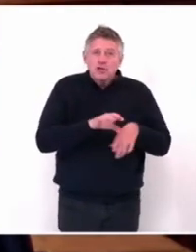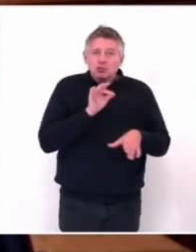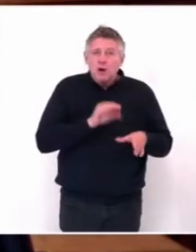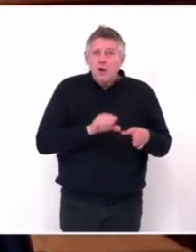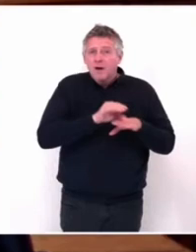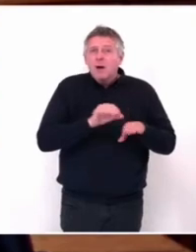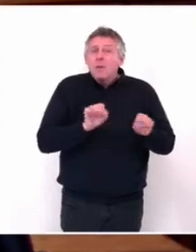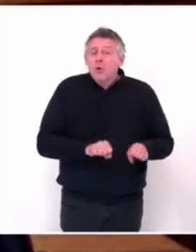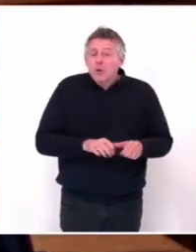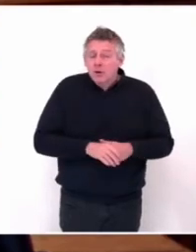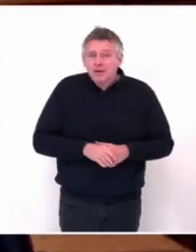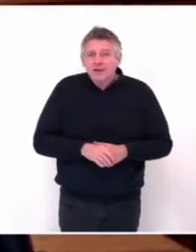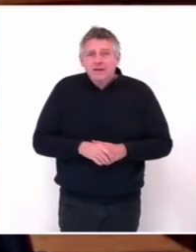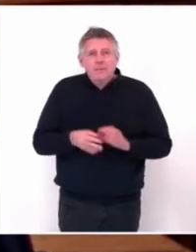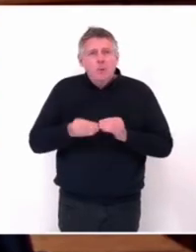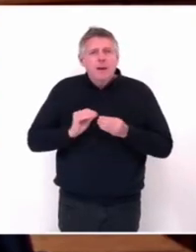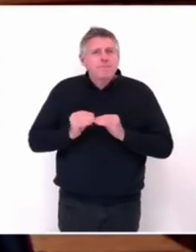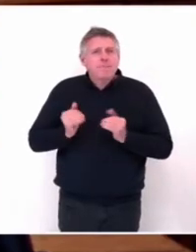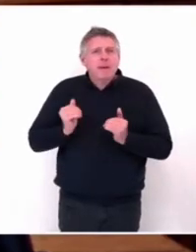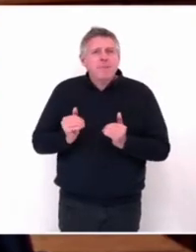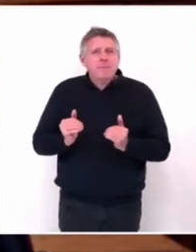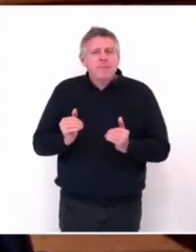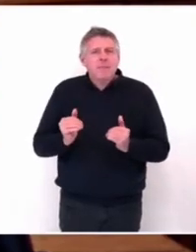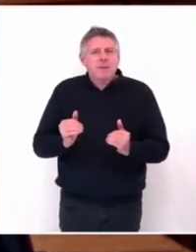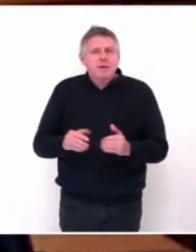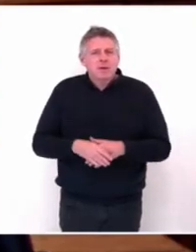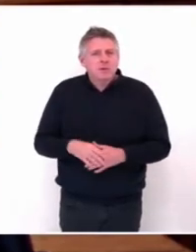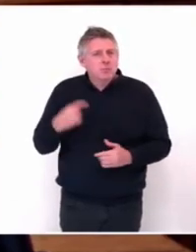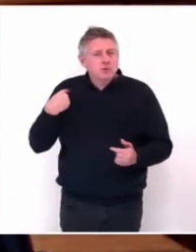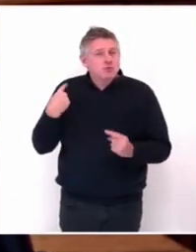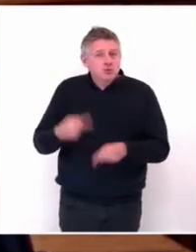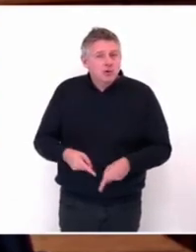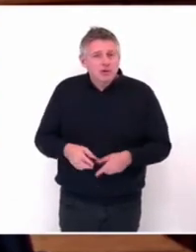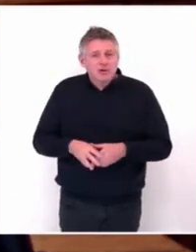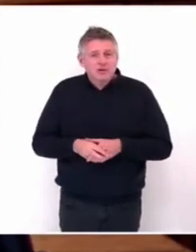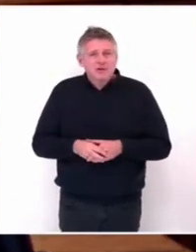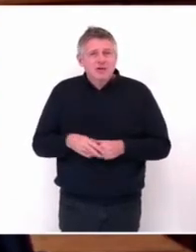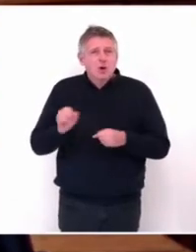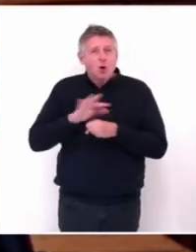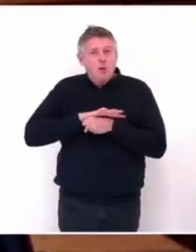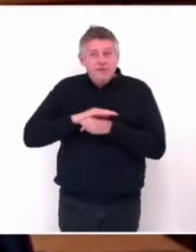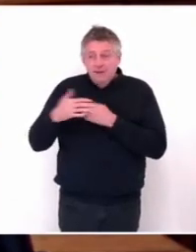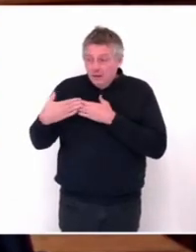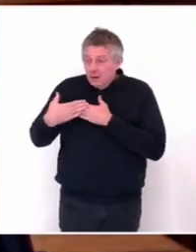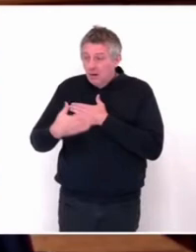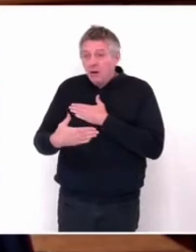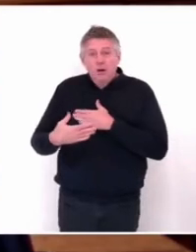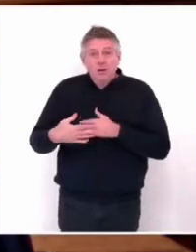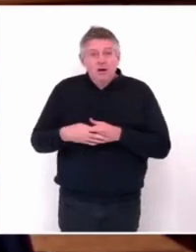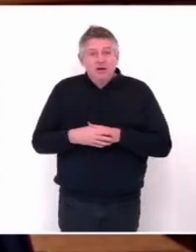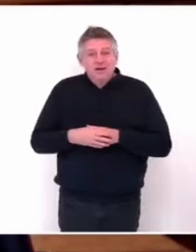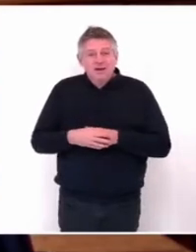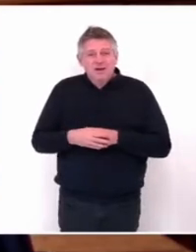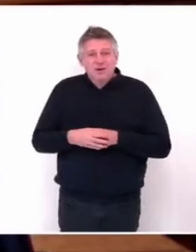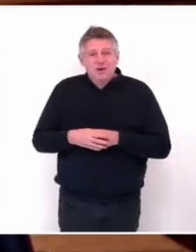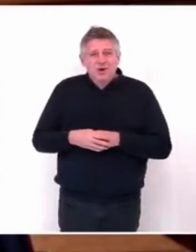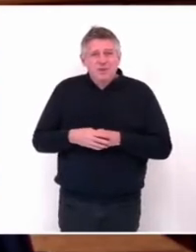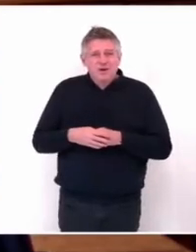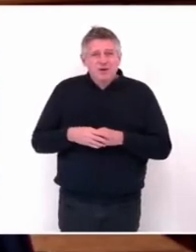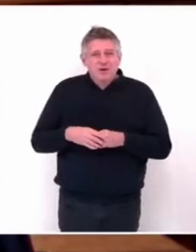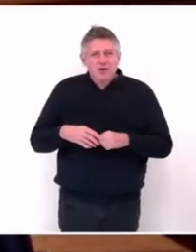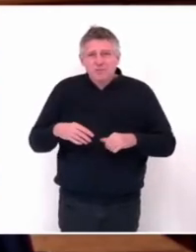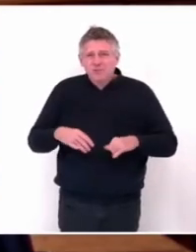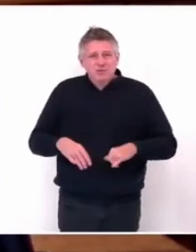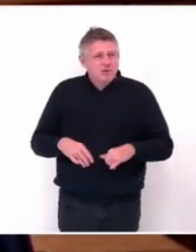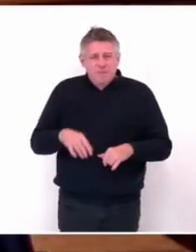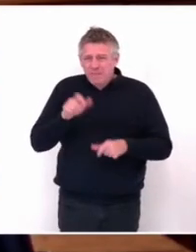problèmes que depuis toujours, non, ce n'est pas les problèmes que depuis toujours. Depuis la Covid, il y a une augmentation, une explosion de gens qui sont en